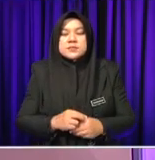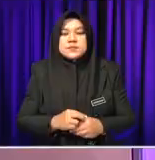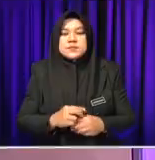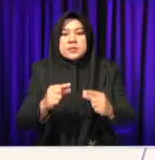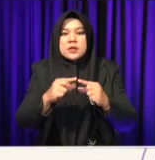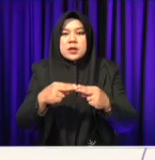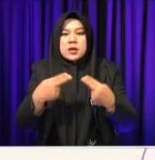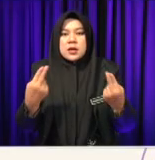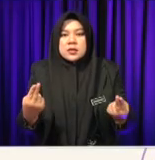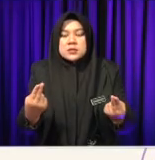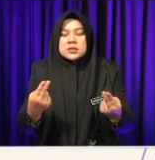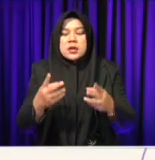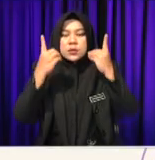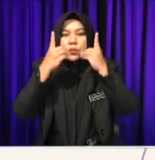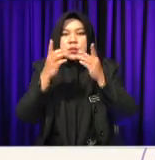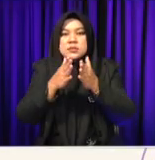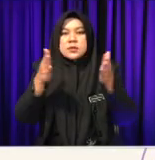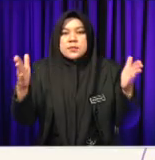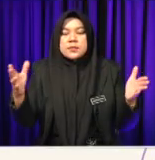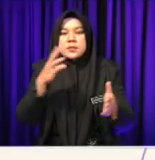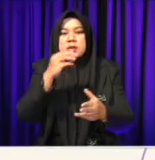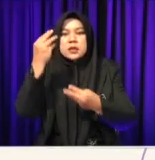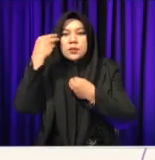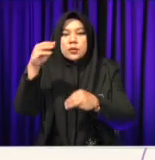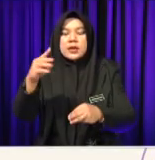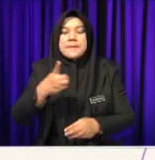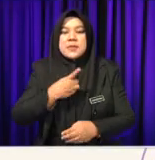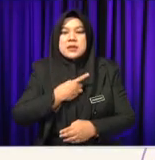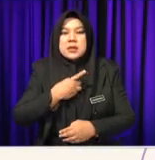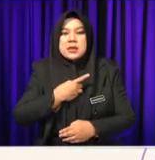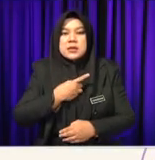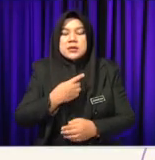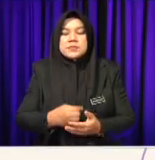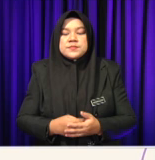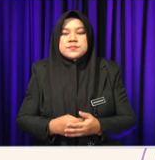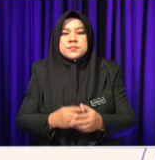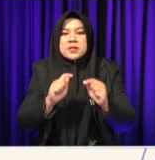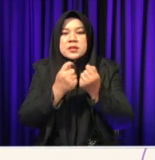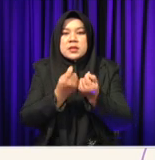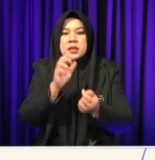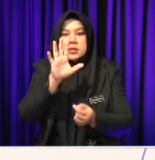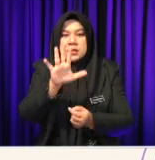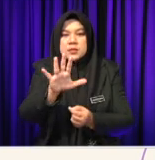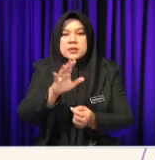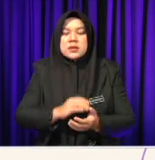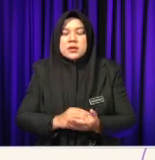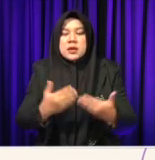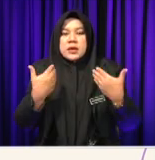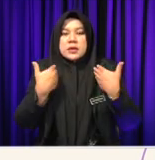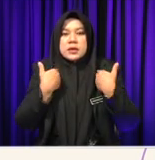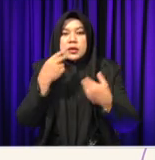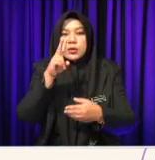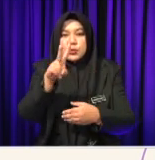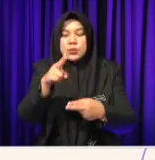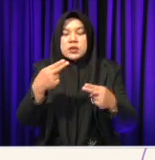hadis hindari dosa besar dan juga kemuliaan Berdikari juga pada dalam dalam tingkatan lima juga ya kita ada dua